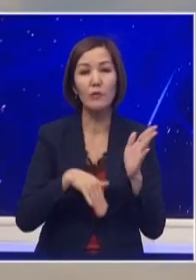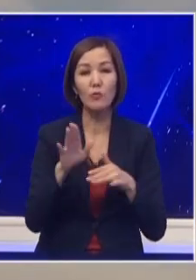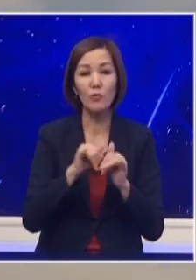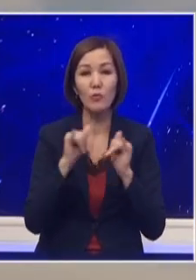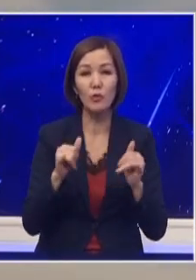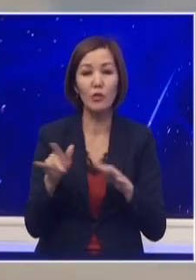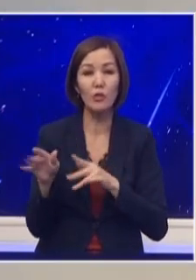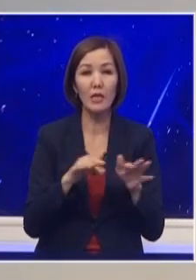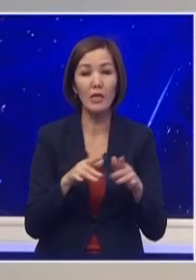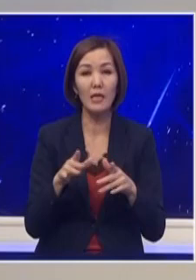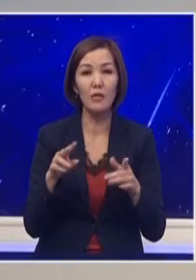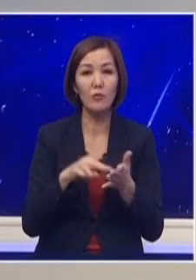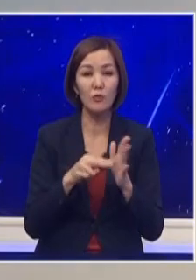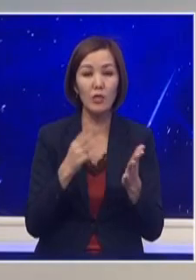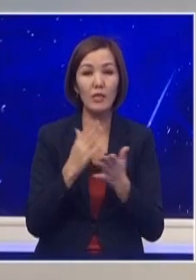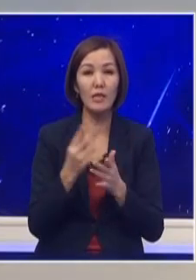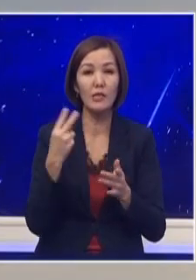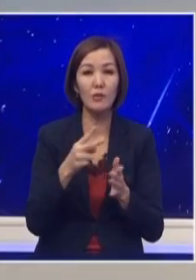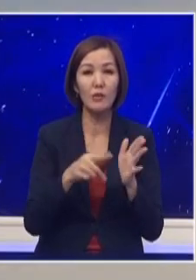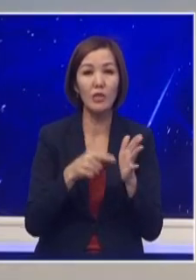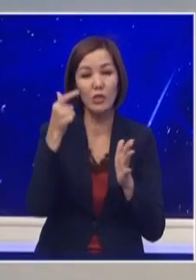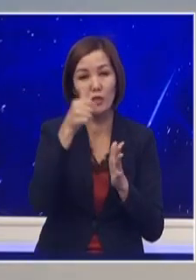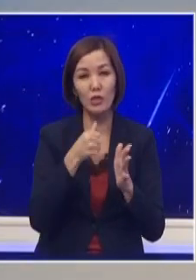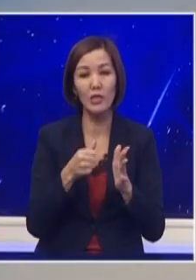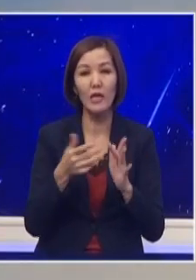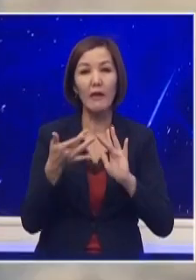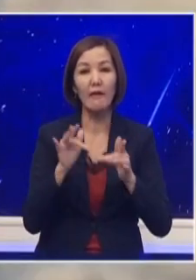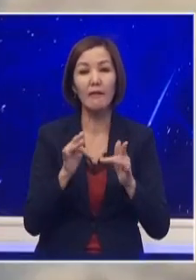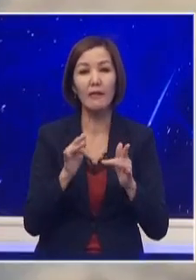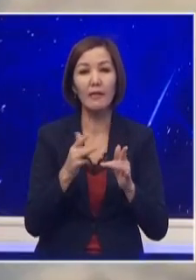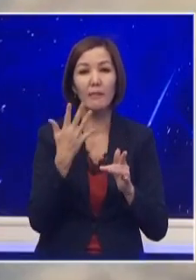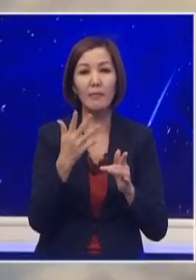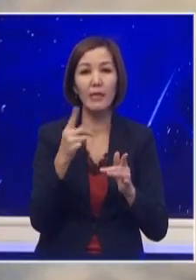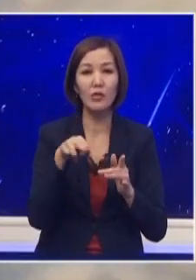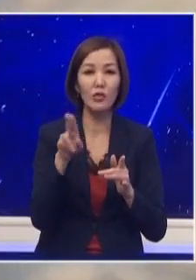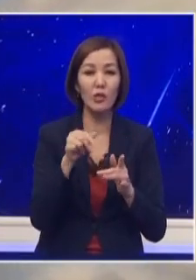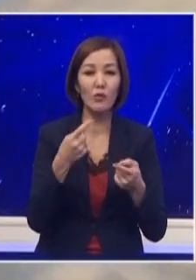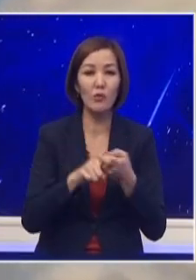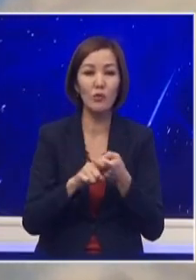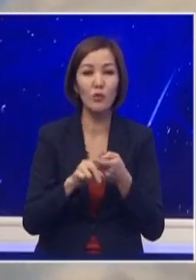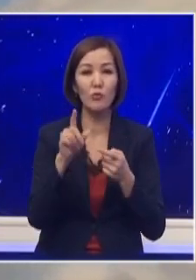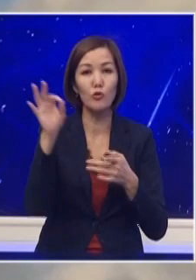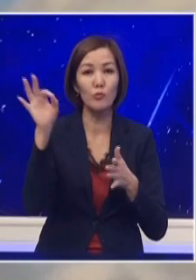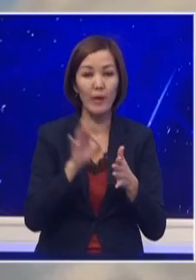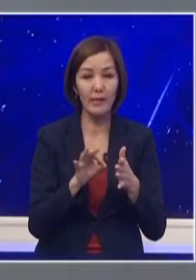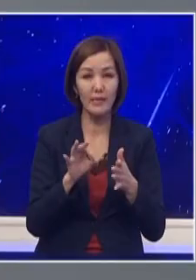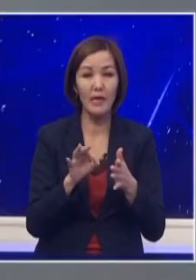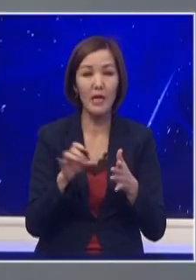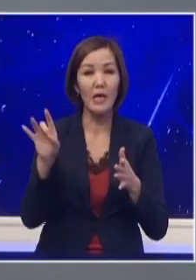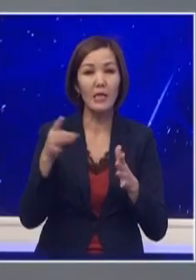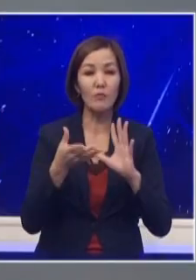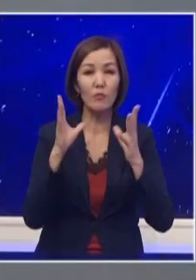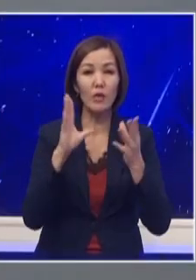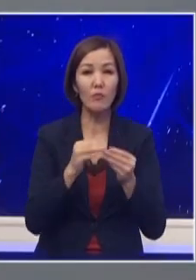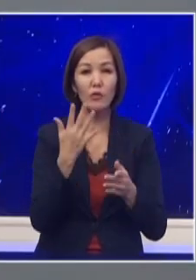жөніндегі іс-шаралар көзделген. Оның айтуынша 2027 жылы кең жолақты интернеттің үй жүйелеріне қосылу деңгейі 100%, сондай-ақ республика